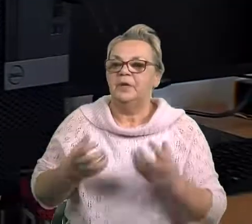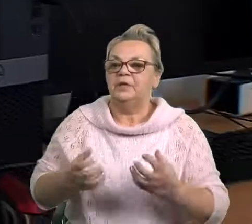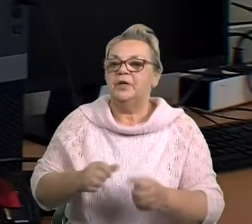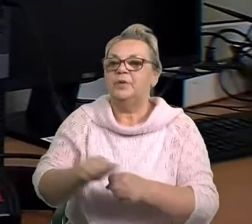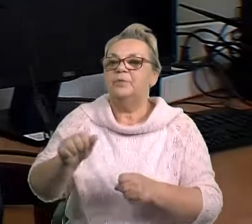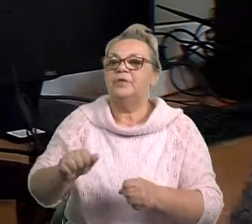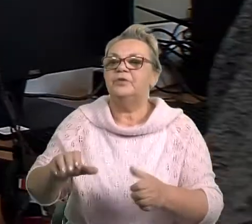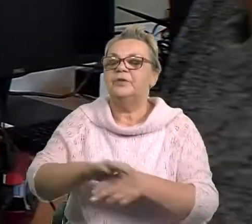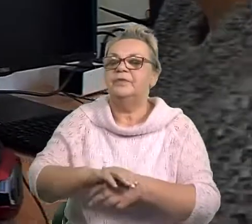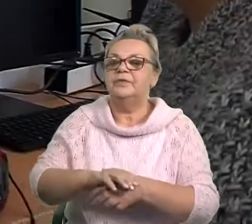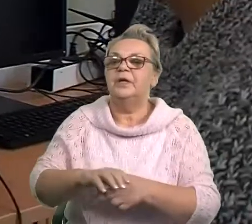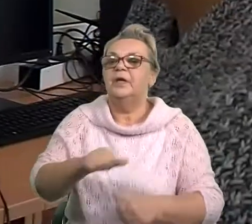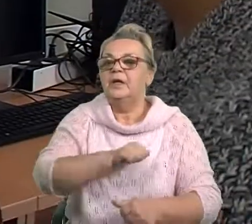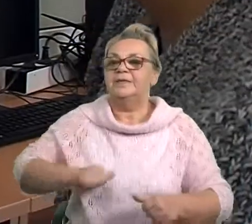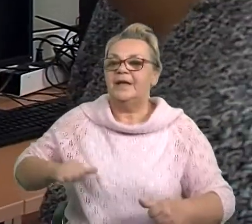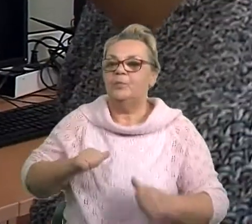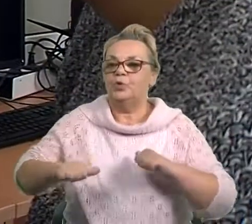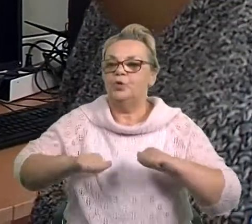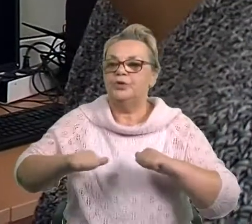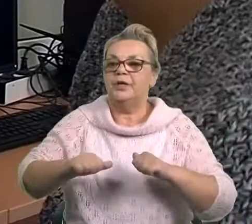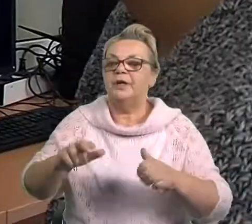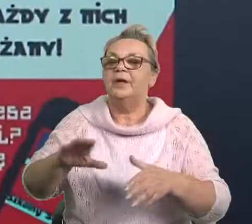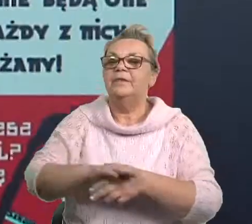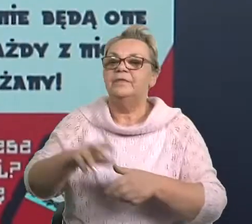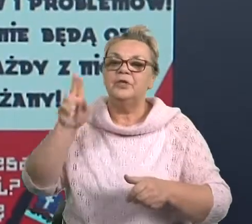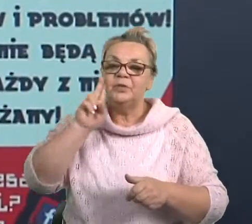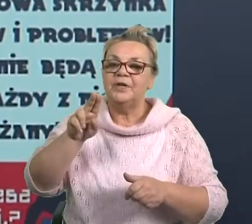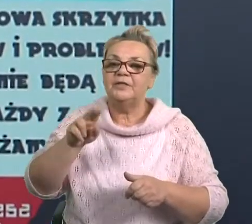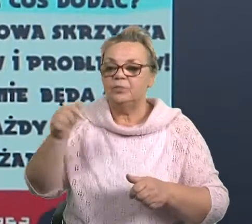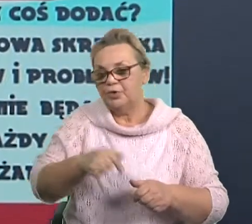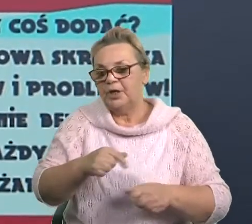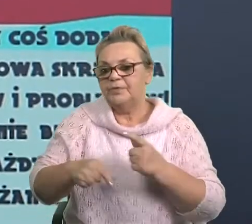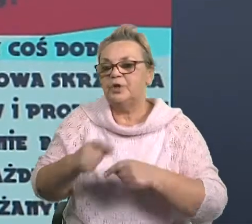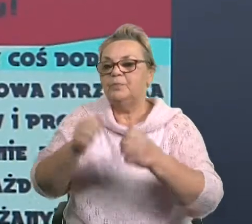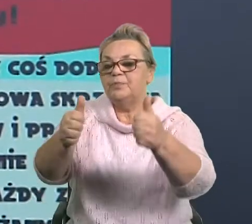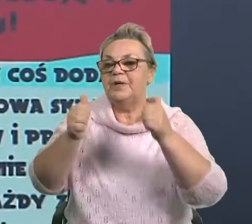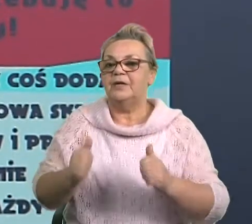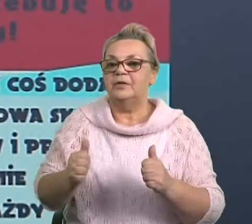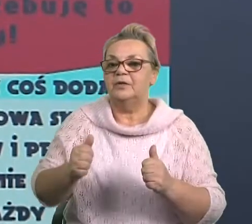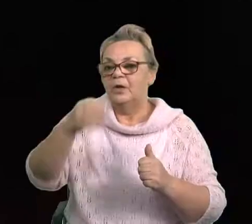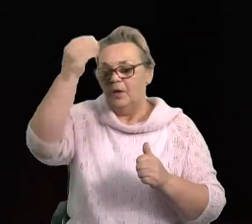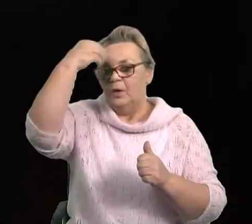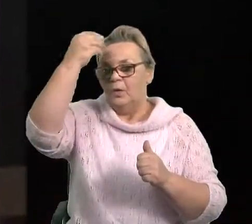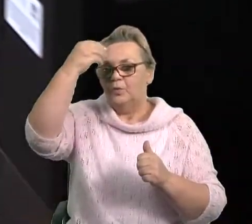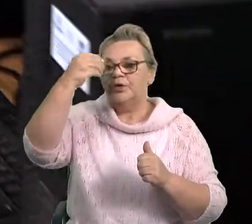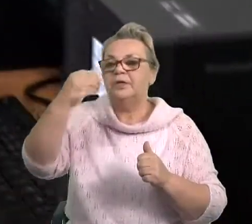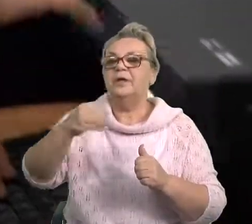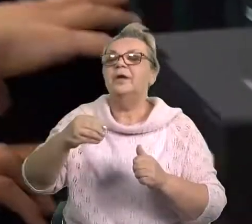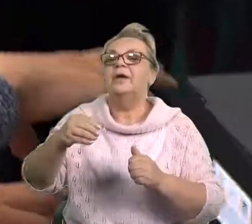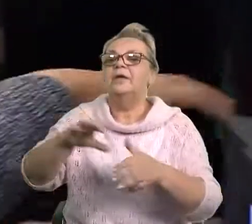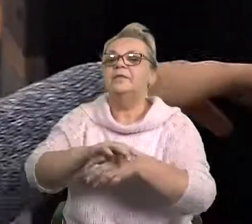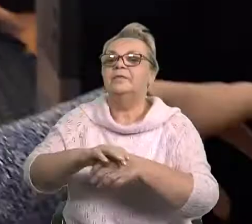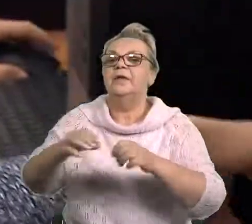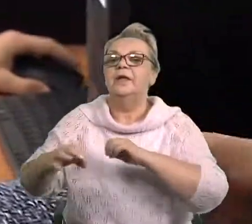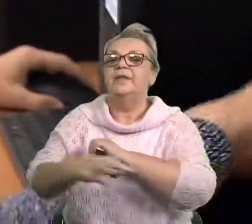Chciałem startować do samorządu w trzeciej klasie gimnazjum, więc zrobiłem sobie taki plakat. Artysta, gracz, który kocha muzykę, teraz uczeń technikum numer 2 w Olsztynie.